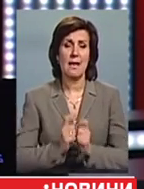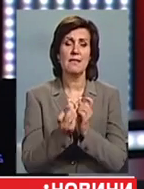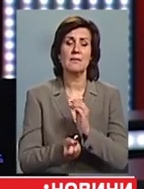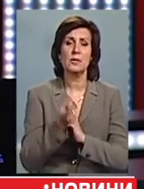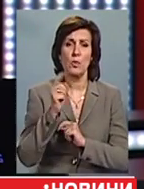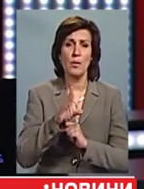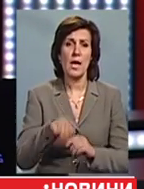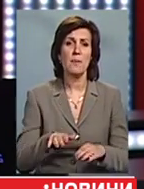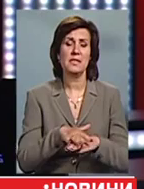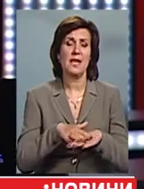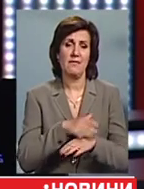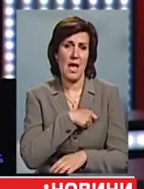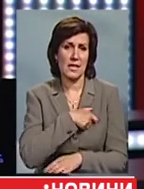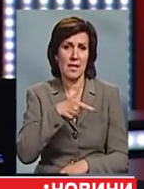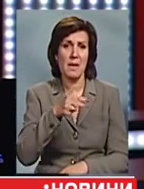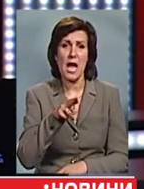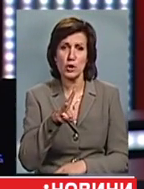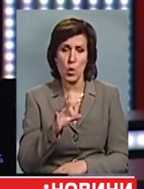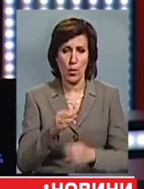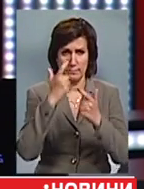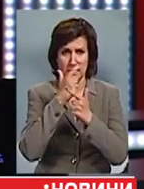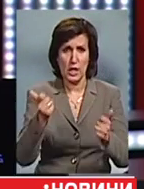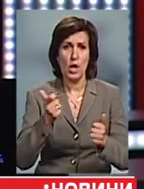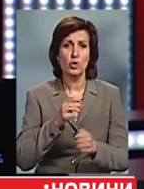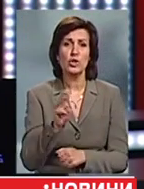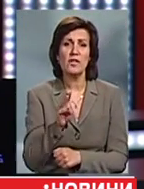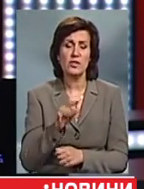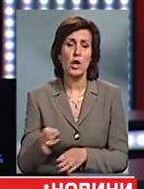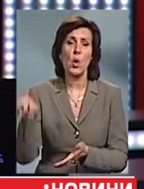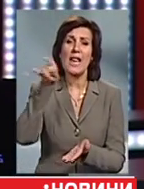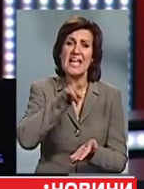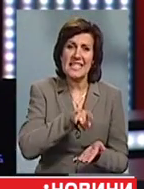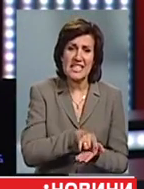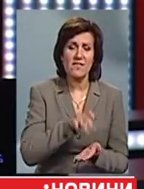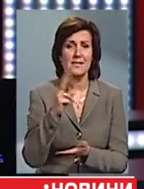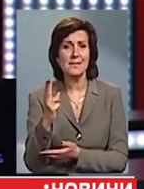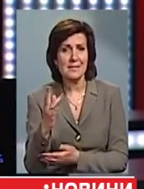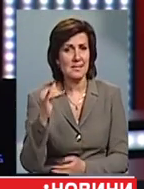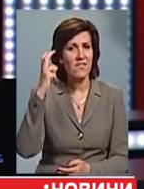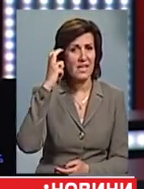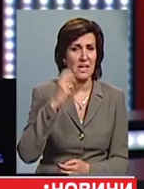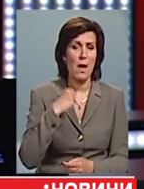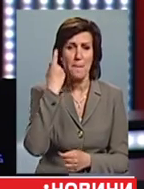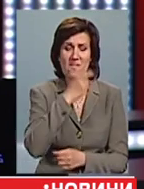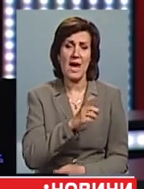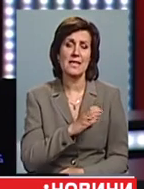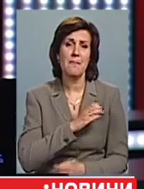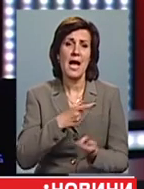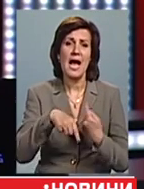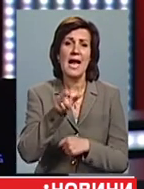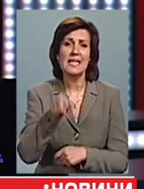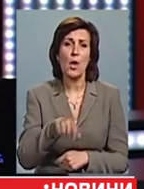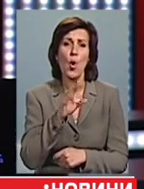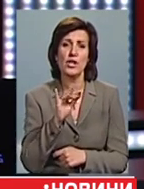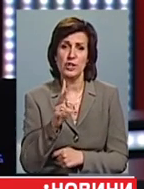як нардеп Олег Ляшко заявив, що Шевченко летів із Ніцци в Київ приватним літаком бізнесмена Олександра Онищенка.